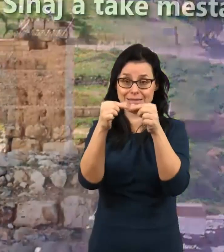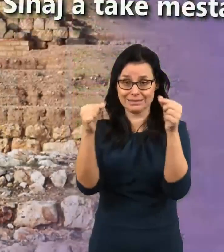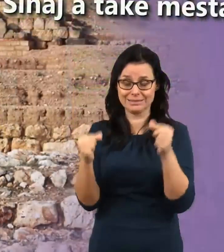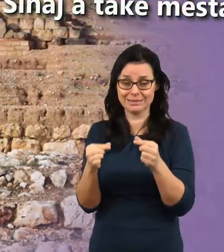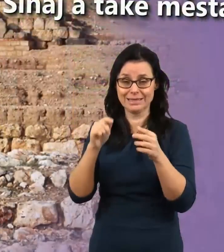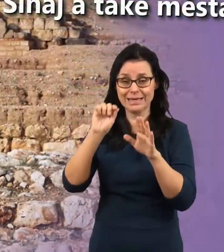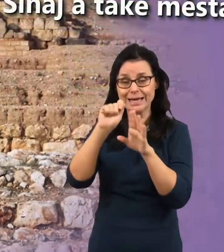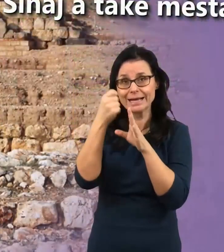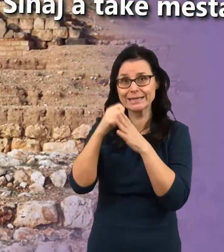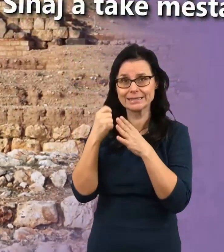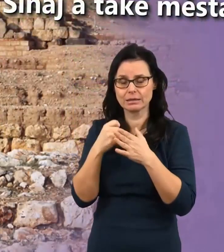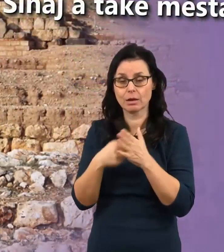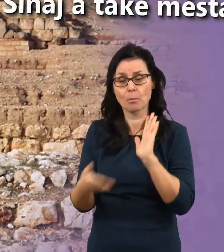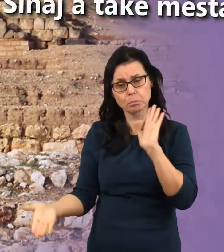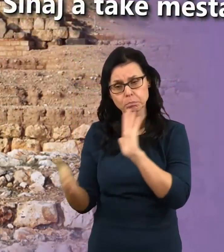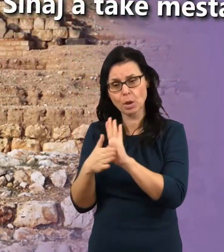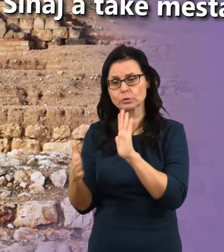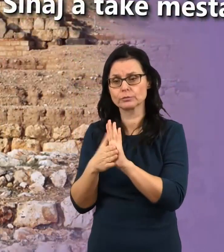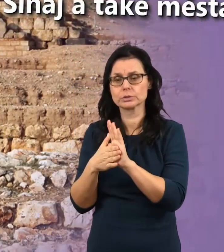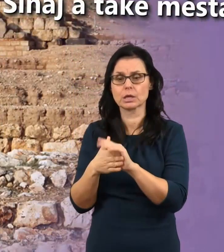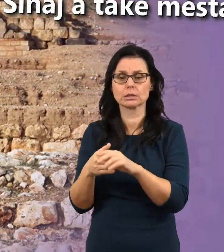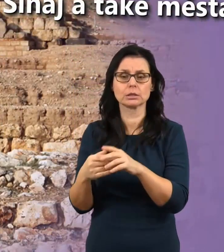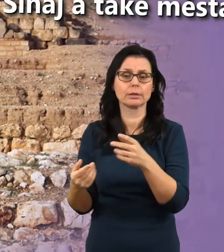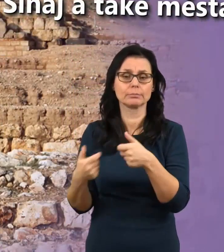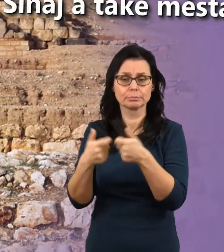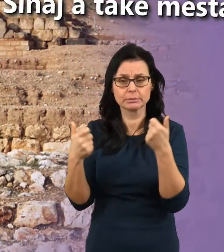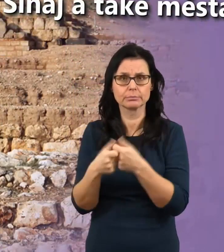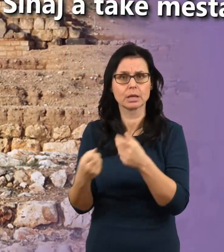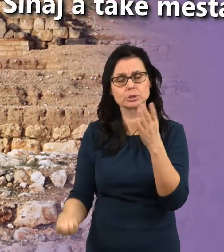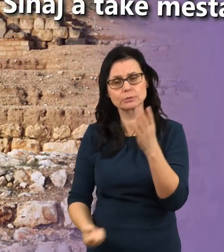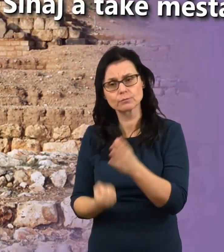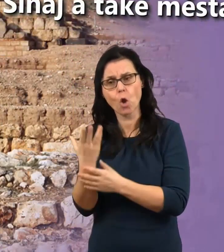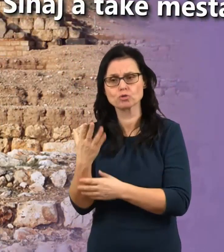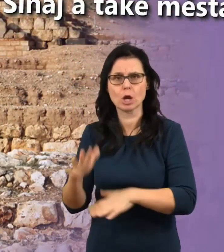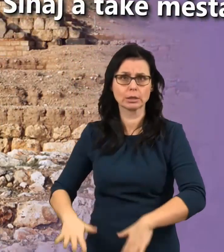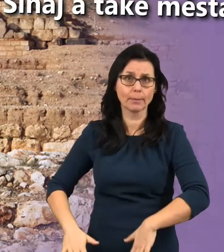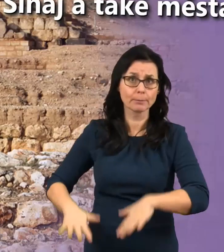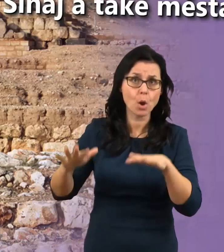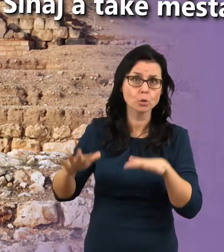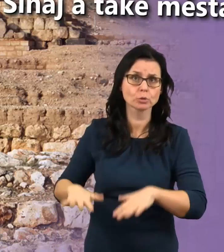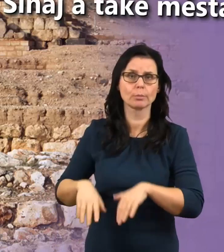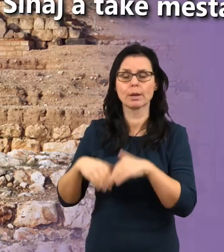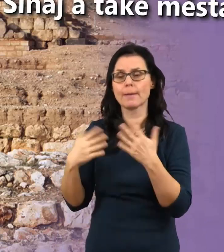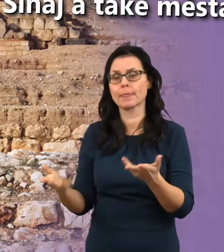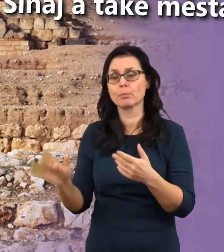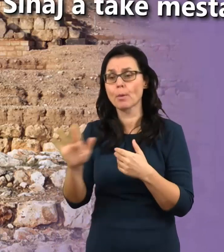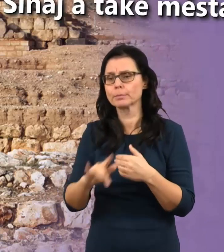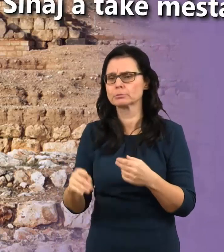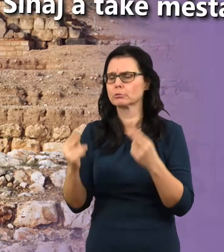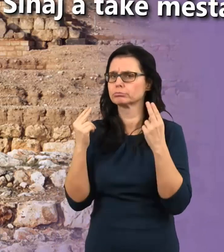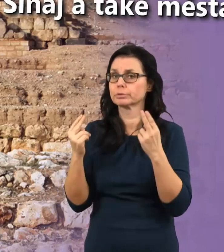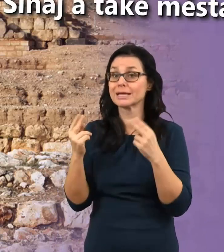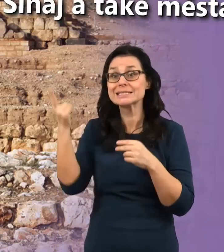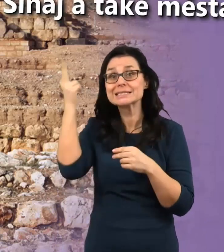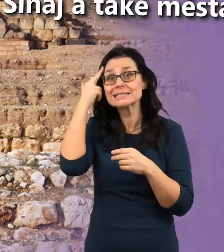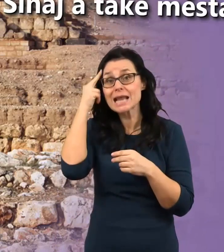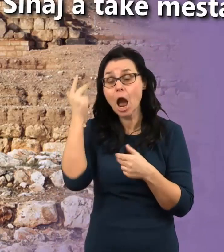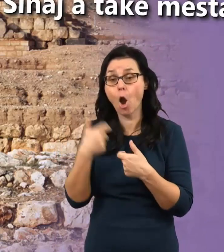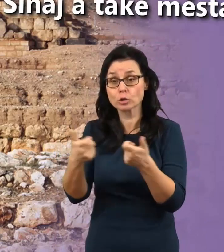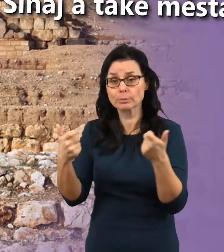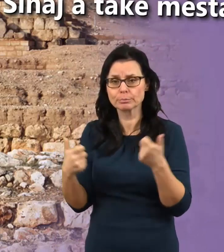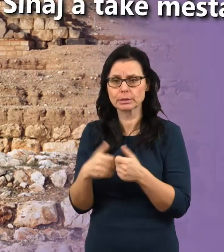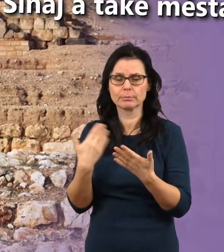potvrzují příběhy z Bible. O stvoření, o potopě, o místech důvěrně známých z Bible, o